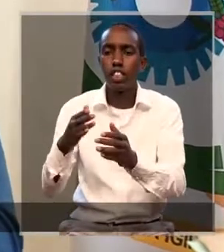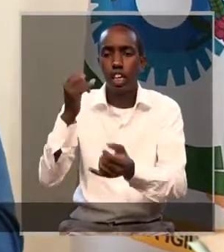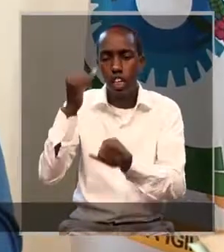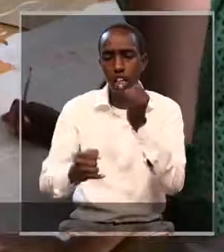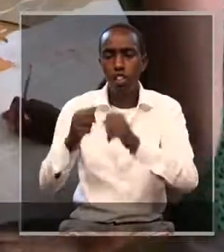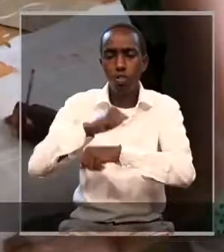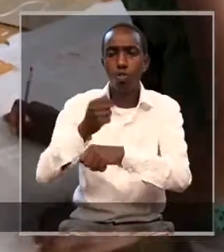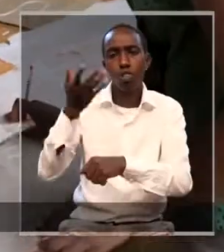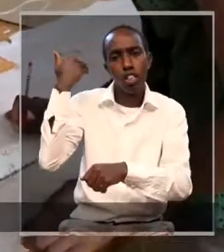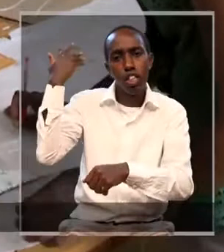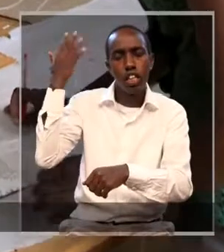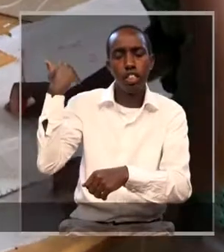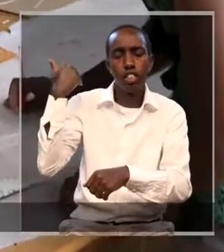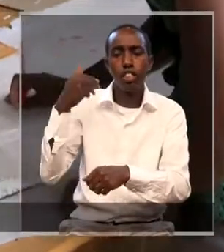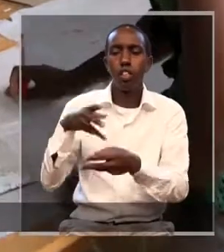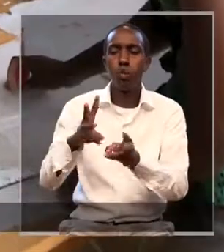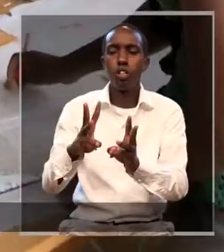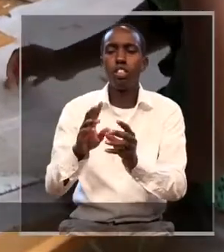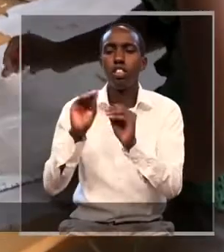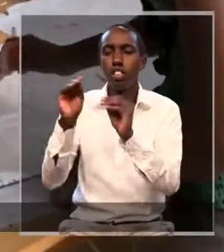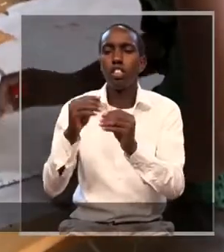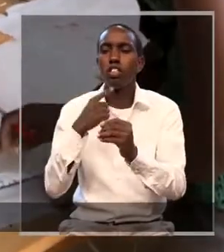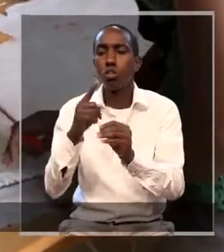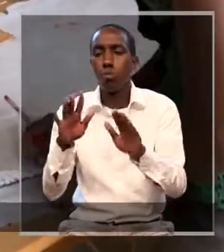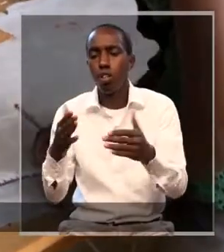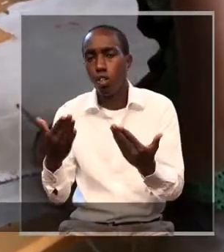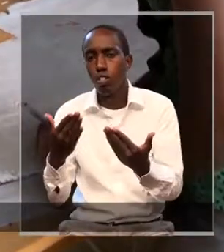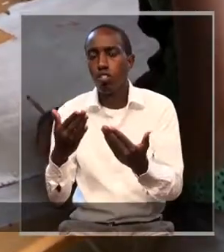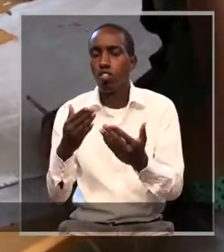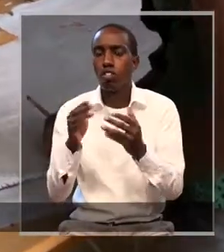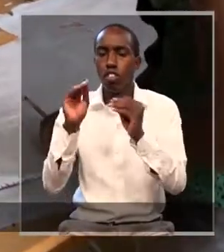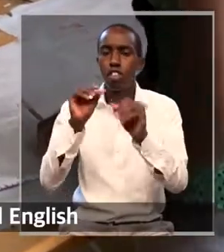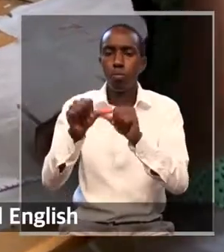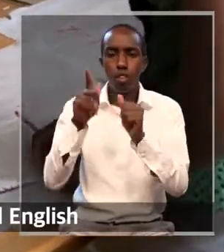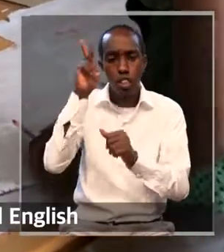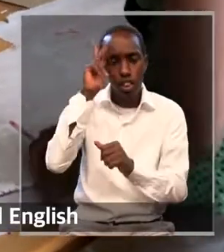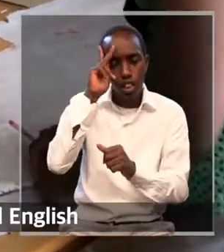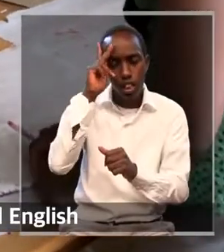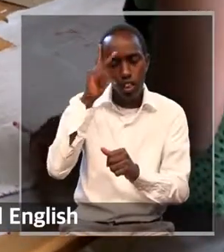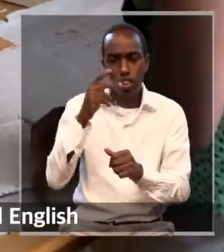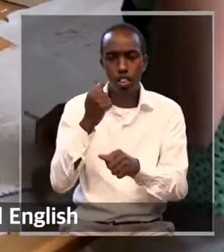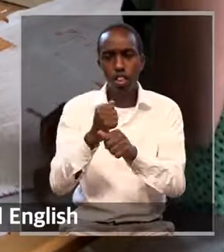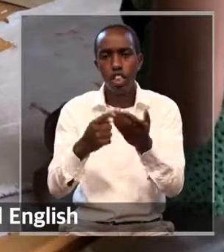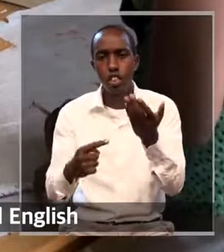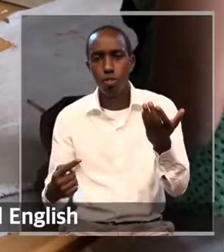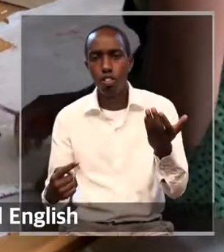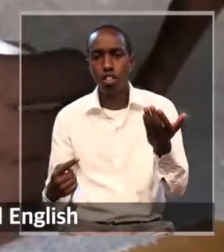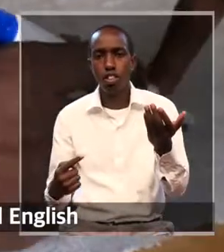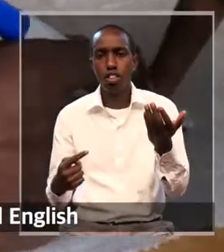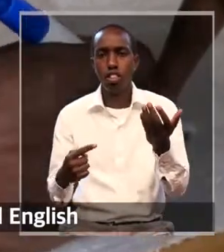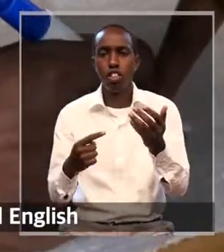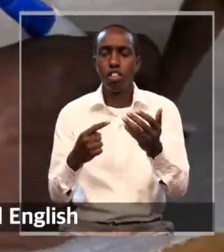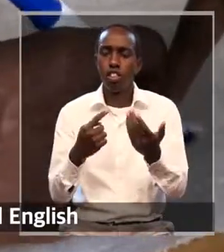kera uburyo bigisha amasomo cyane cyane amasomo y'ubumenyi n'ikoranabuhanga